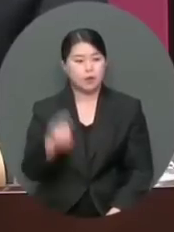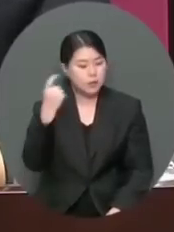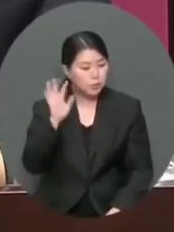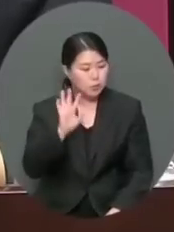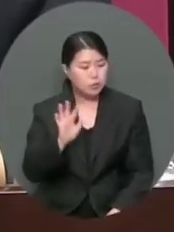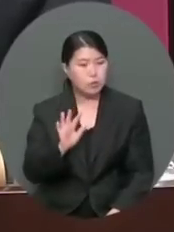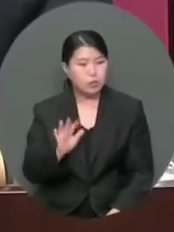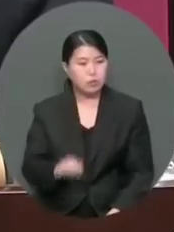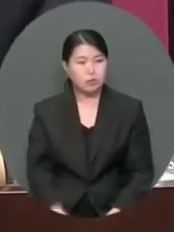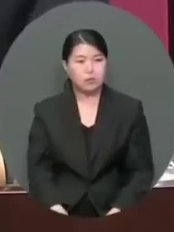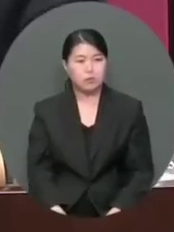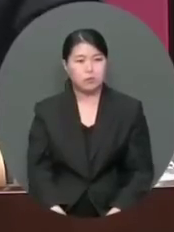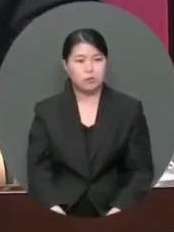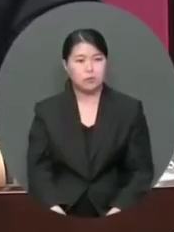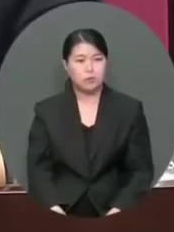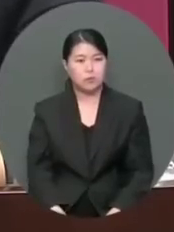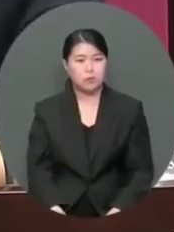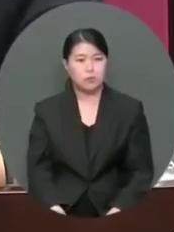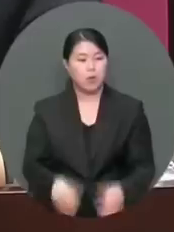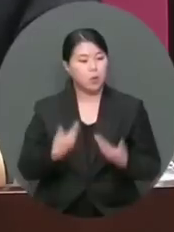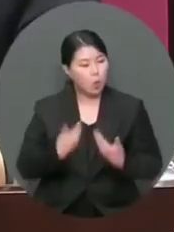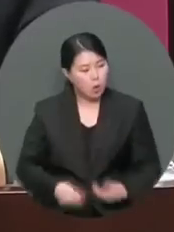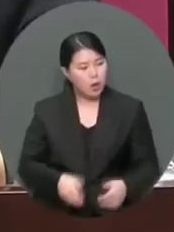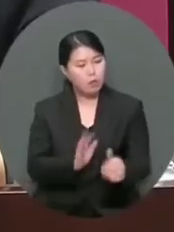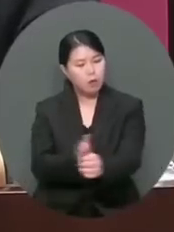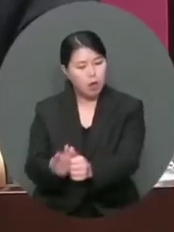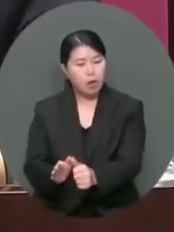아, 잘 안 들립니다. 좀 조용해 주십시오.